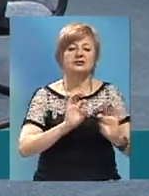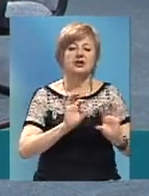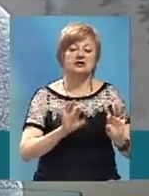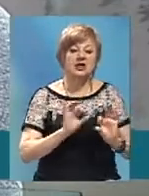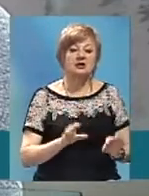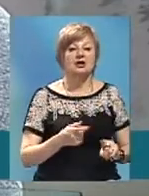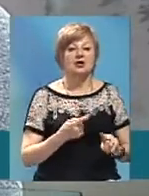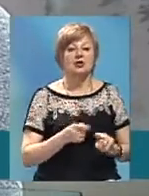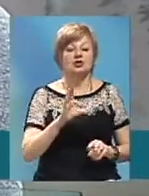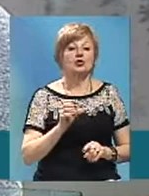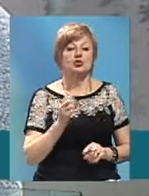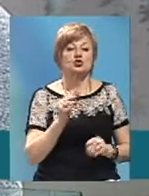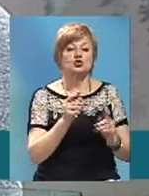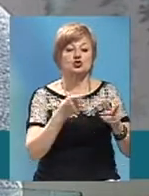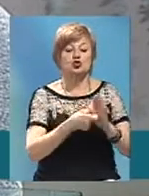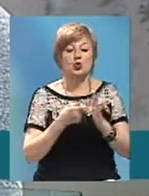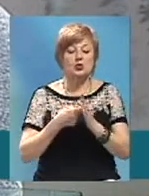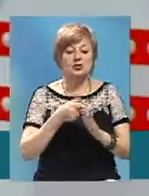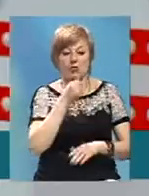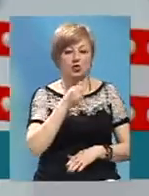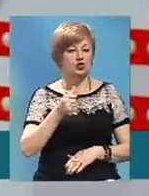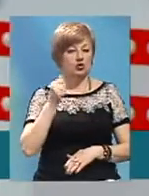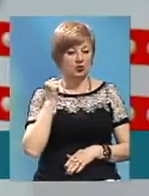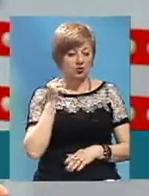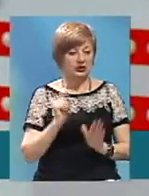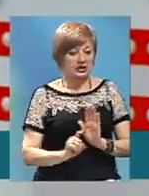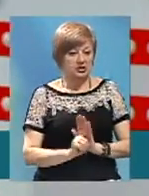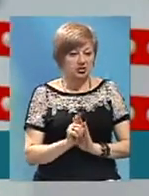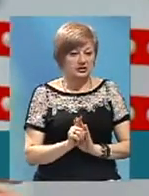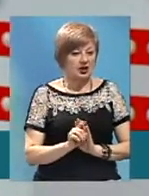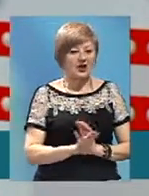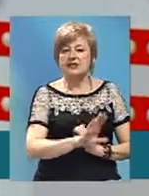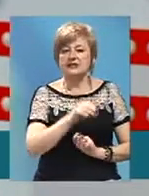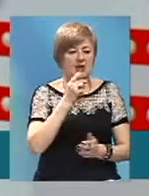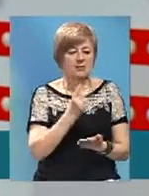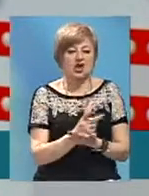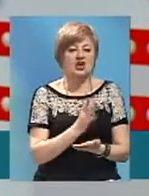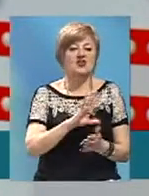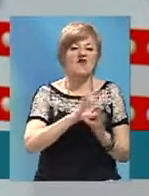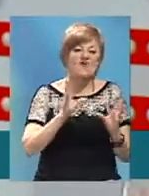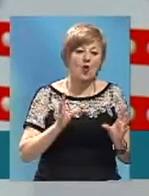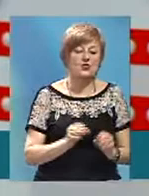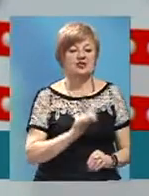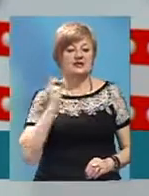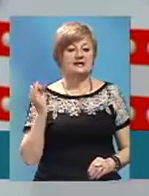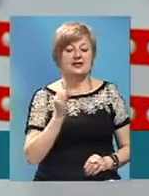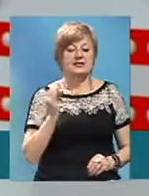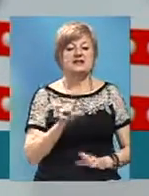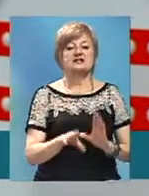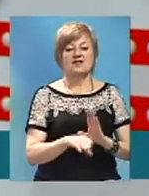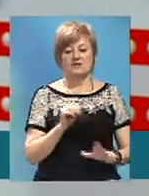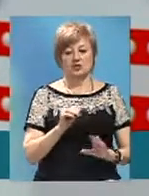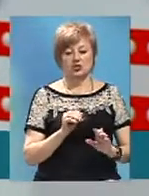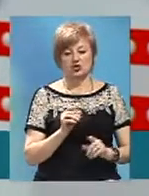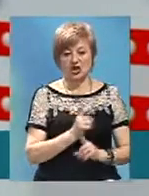що соціологія, яка ми з лютого минулого року, яка практично не показувала взагалі зацікавленість до виборчої реформи. Нам навіть казали,